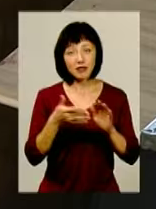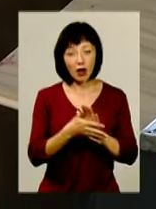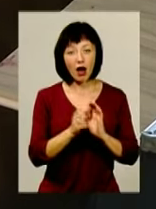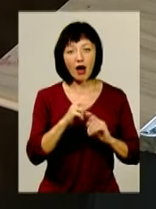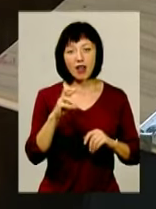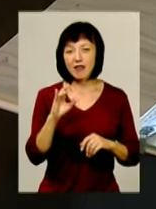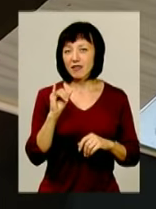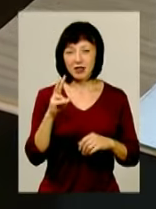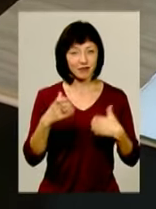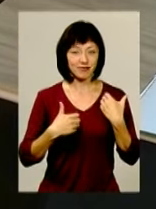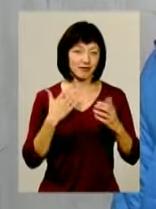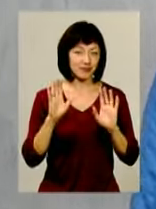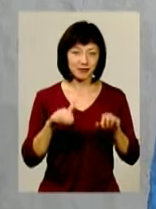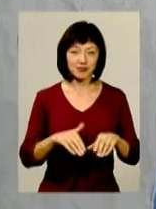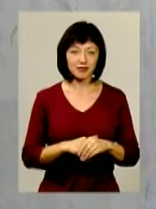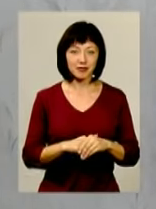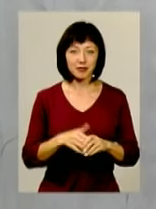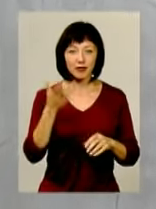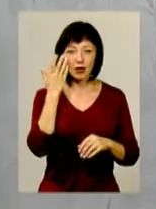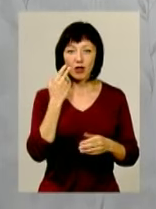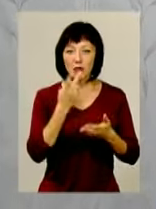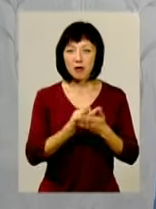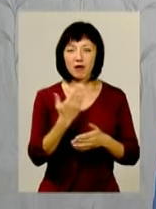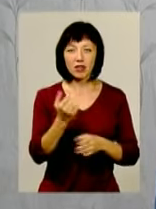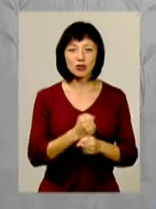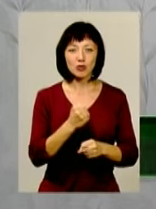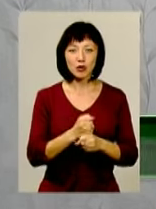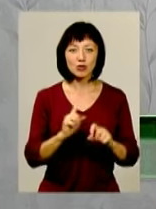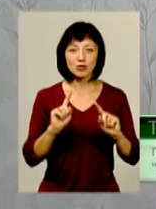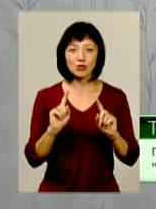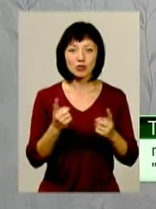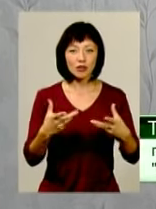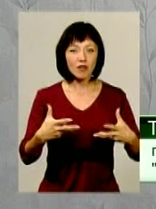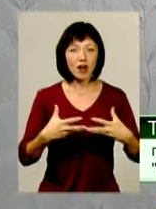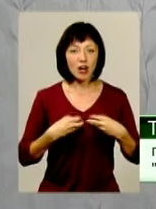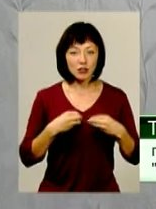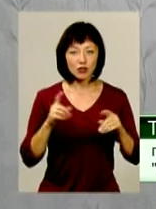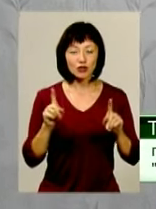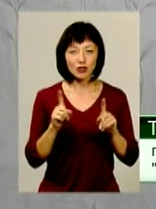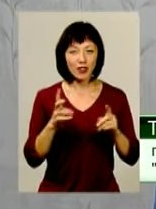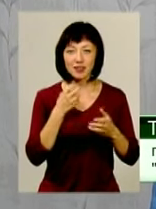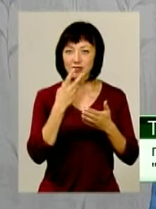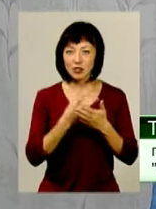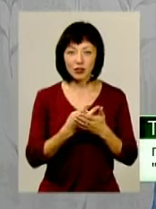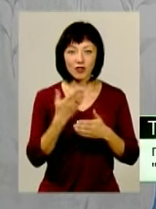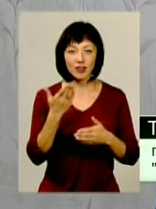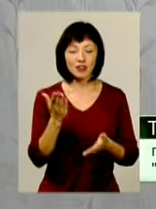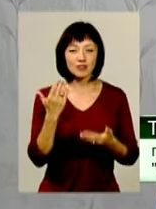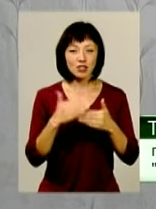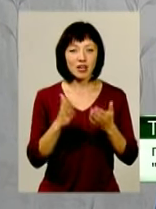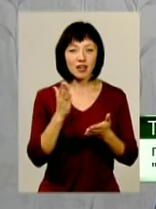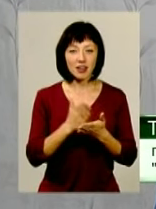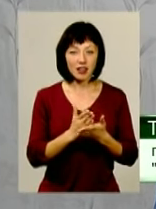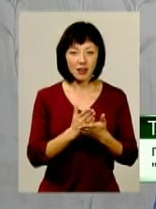Андрійович цим не переймається. Коли побачила ваші роботи, була дуже вражена, що, незважаючи на те, що ви вже є